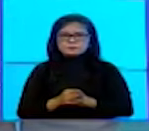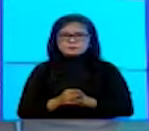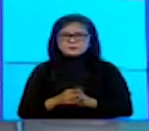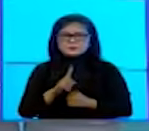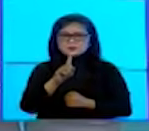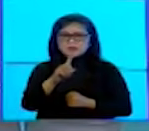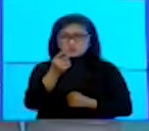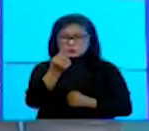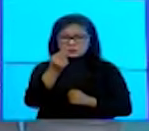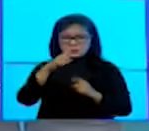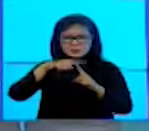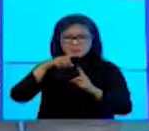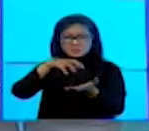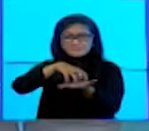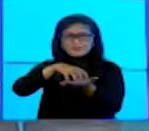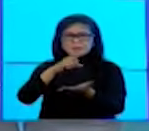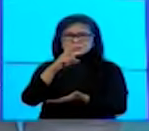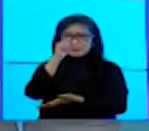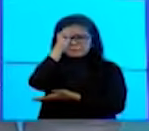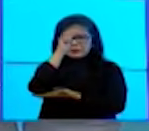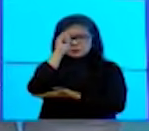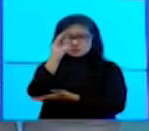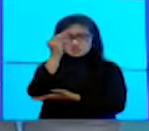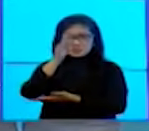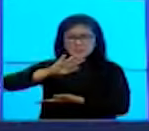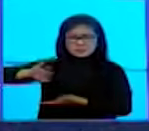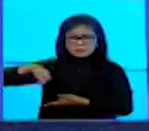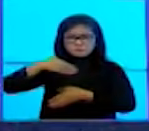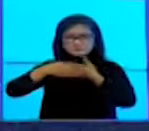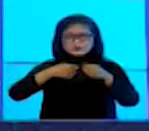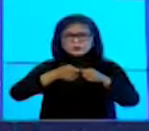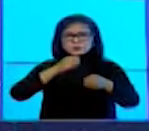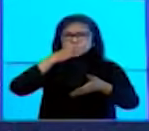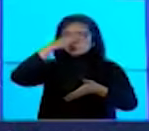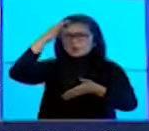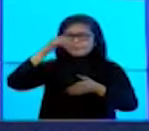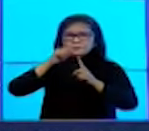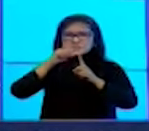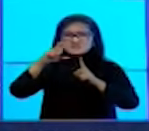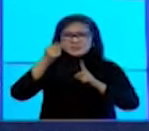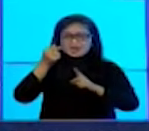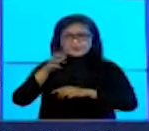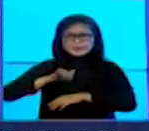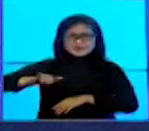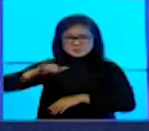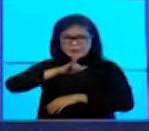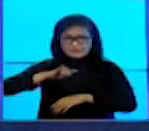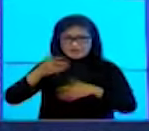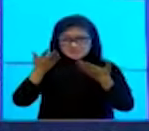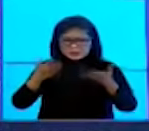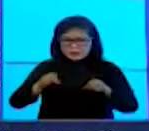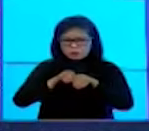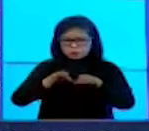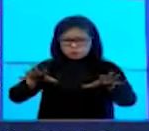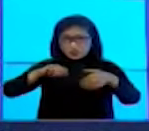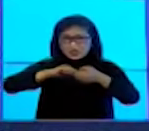Satu RT di kawasan Cipayung, Jakarta Timur menjalani swab PCR massal usai terjadi penyebaran kasus dari klaster halal